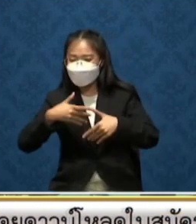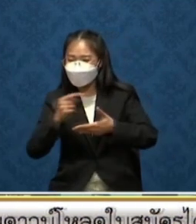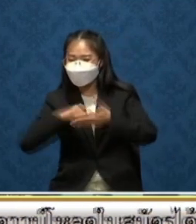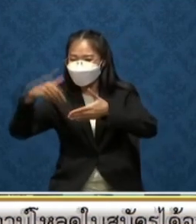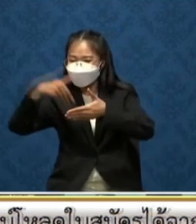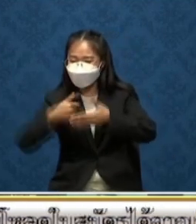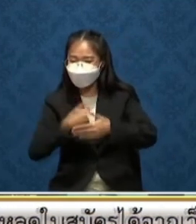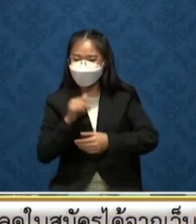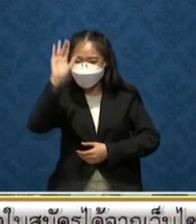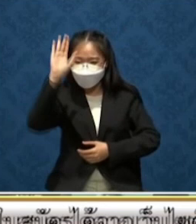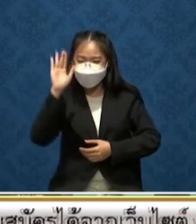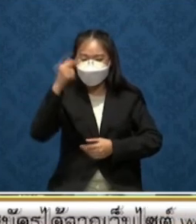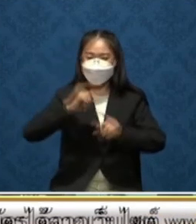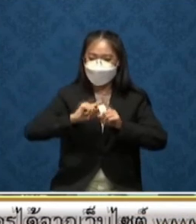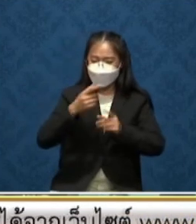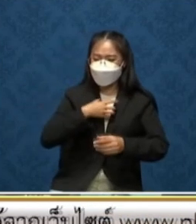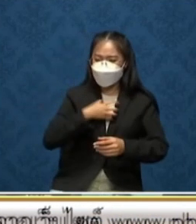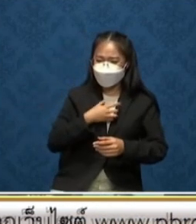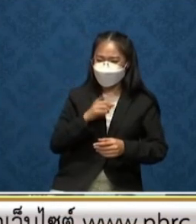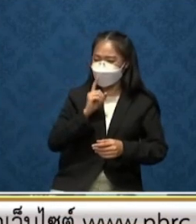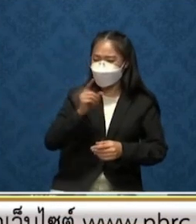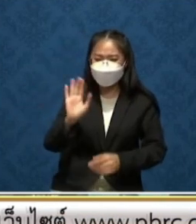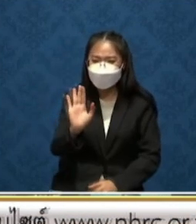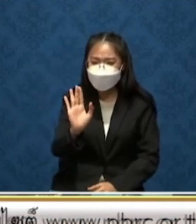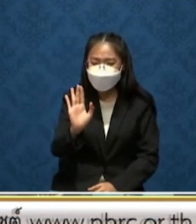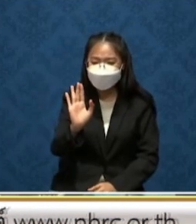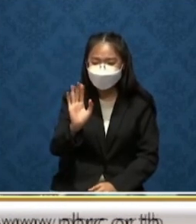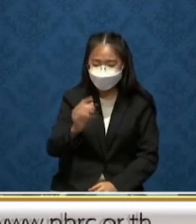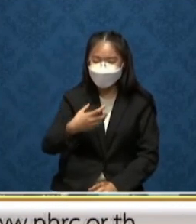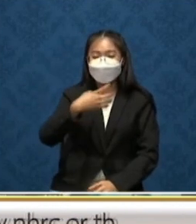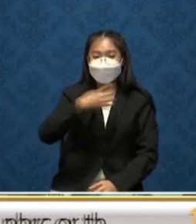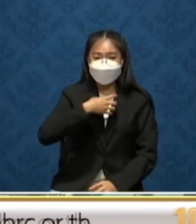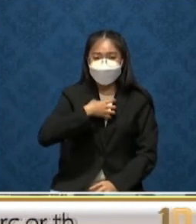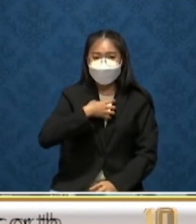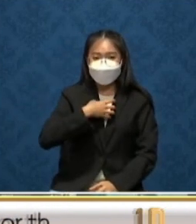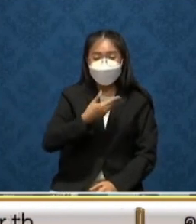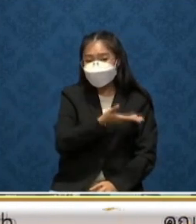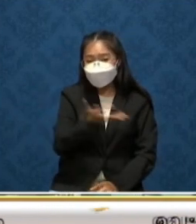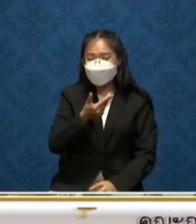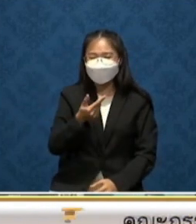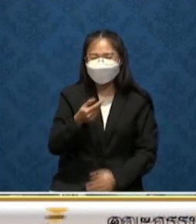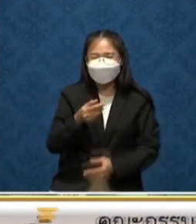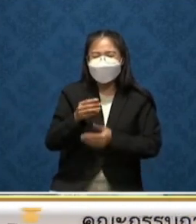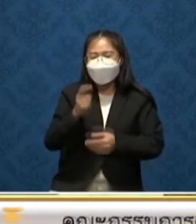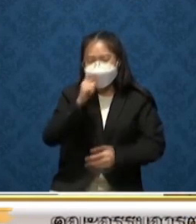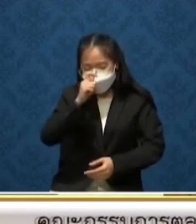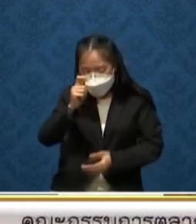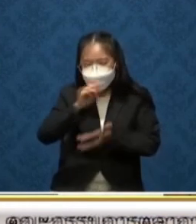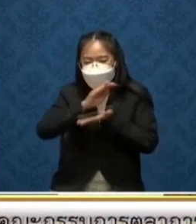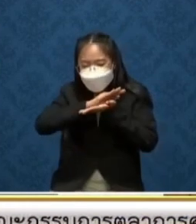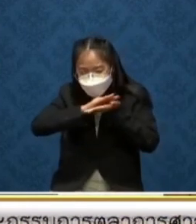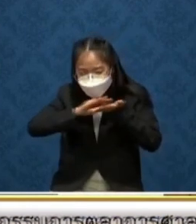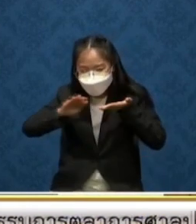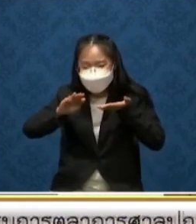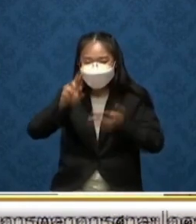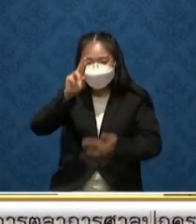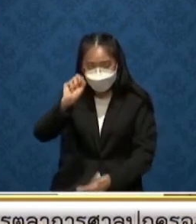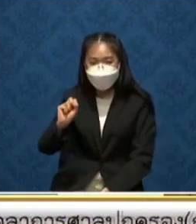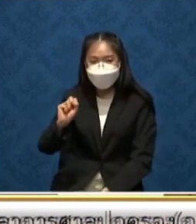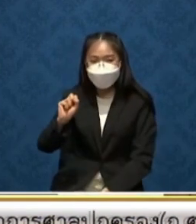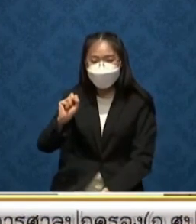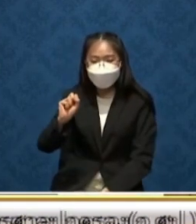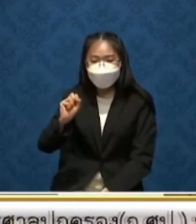LINE ได้เช่นเดียวกันค่ะหรือจะพิมพ์คำว่าสนใจในช่องคอมเมนต์ก็ได้นะคะแต่ว่าอาจจะล่าช้าหน่อยนะคะเพราะว่ามันไปปนกับคอ